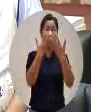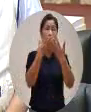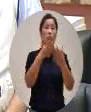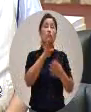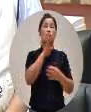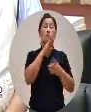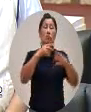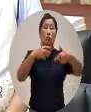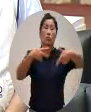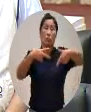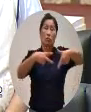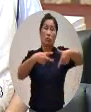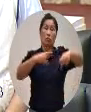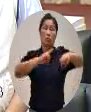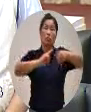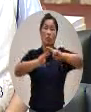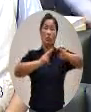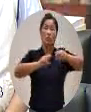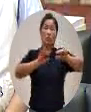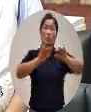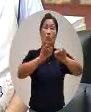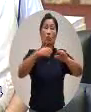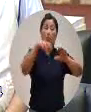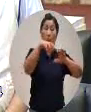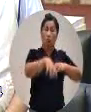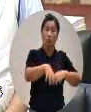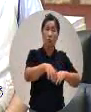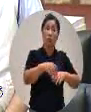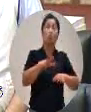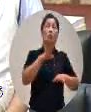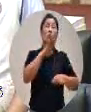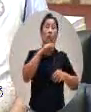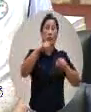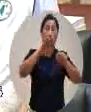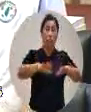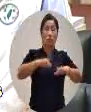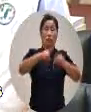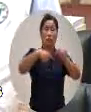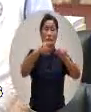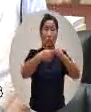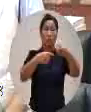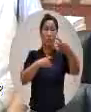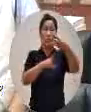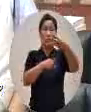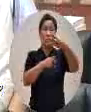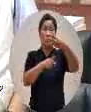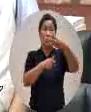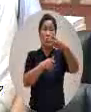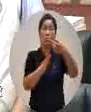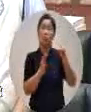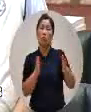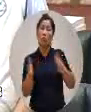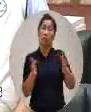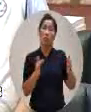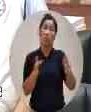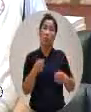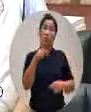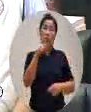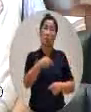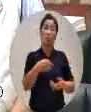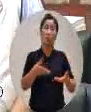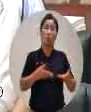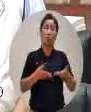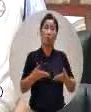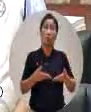任務地區差不多去今年三月左右我相信說這件事